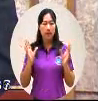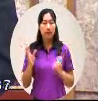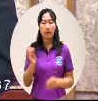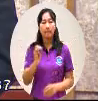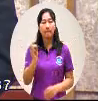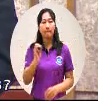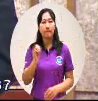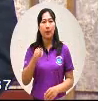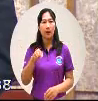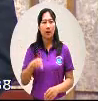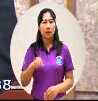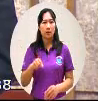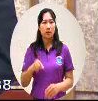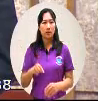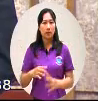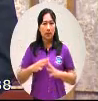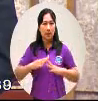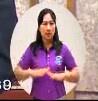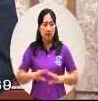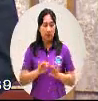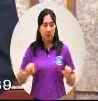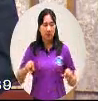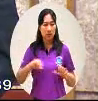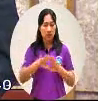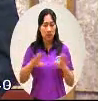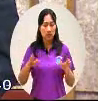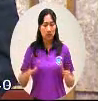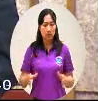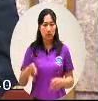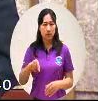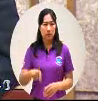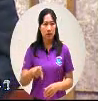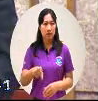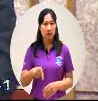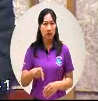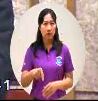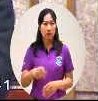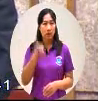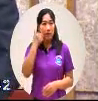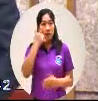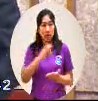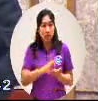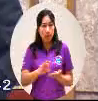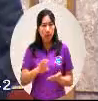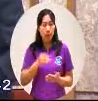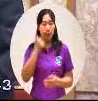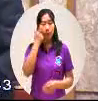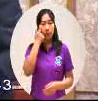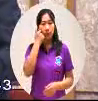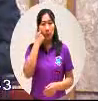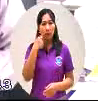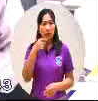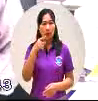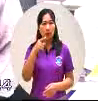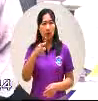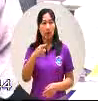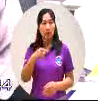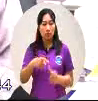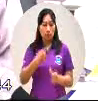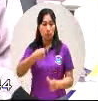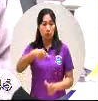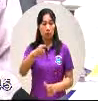前我请科长再去确认一下，到底是谁在使用？ 那你先去查看看，因为我上